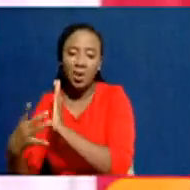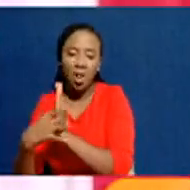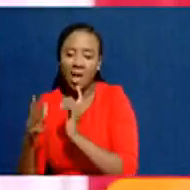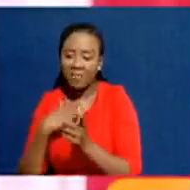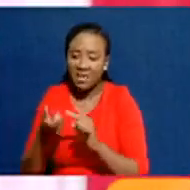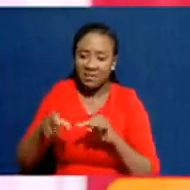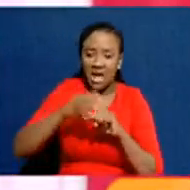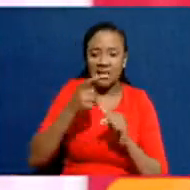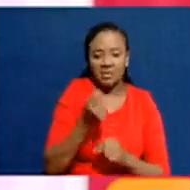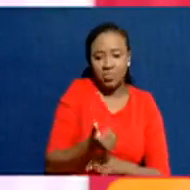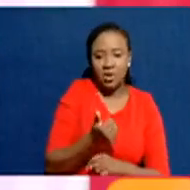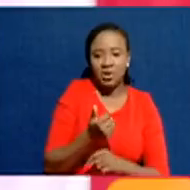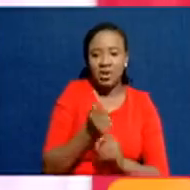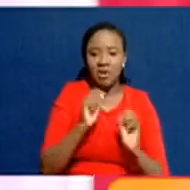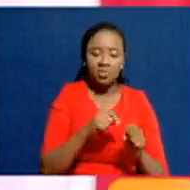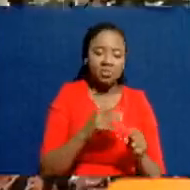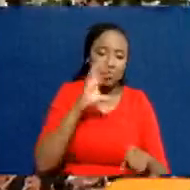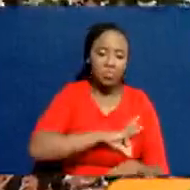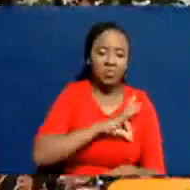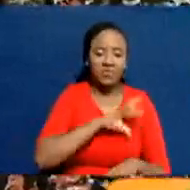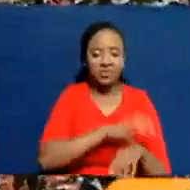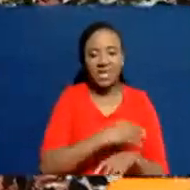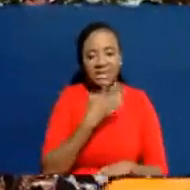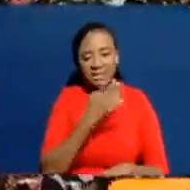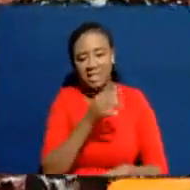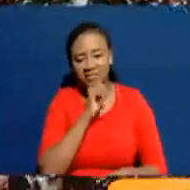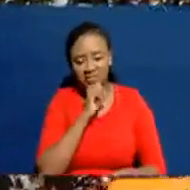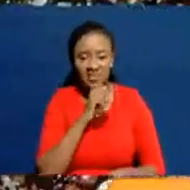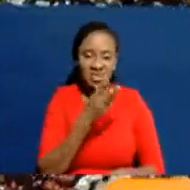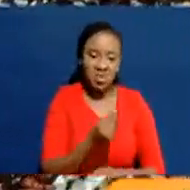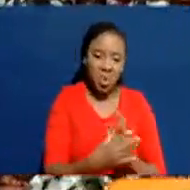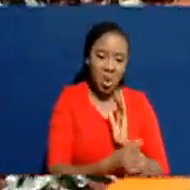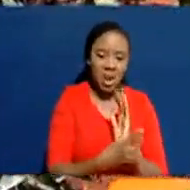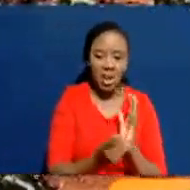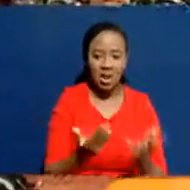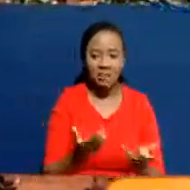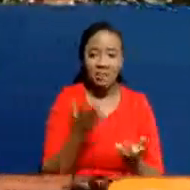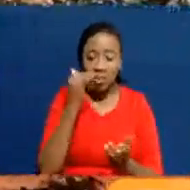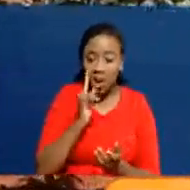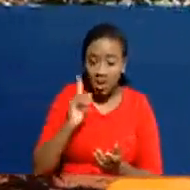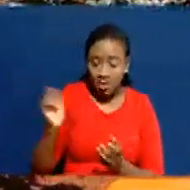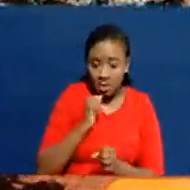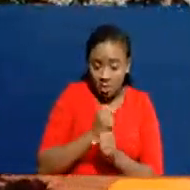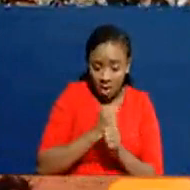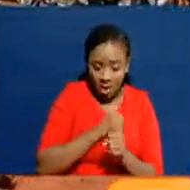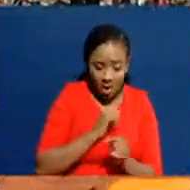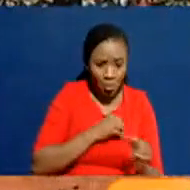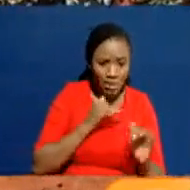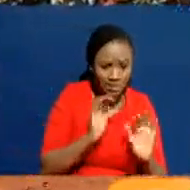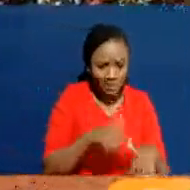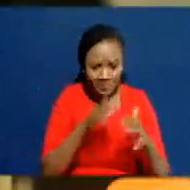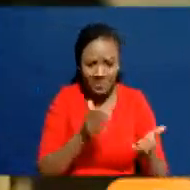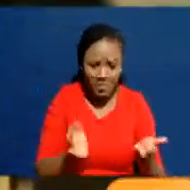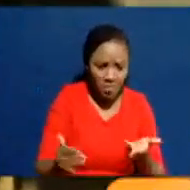mtuongeze ifike 250 ama hapo. Mutwiri akaeleza kuwa kama wakulima kazi imekuwa kuboresha mazao ila